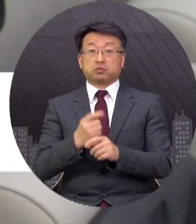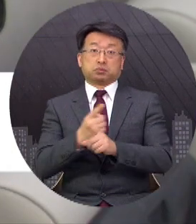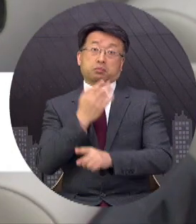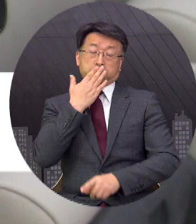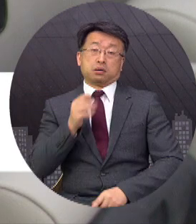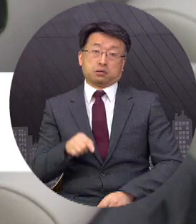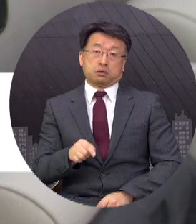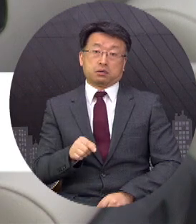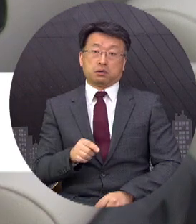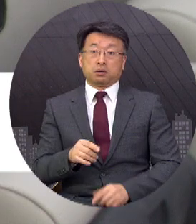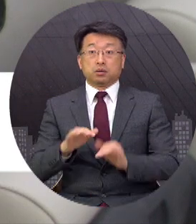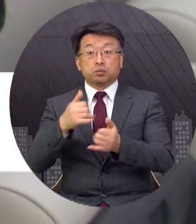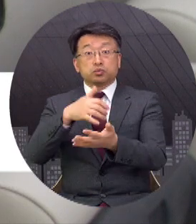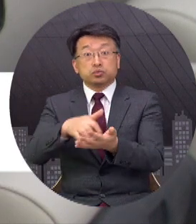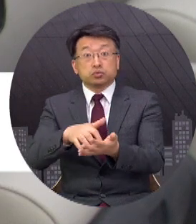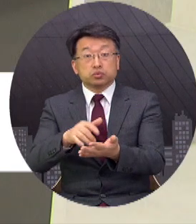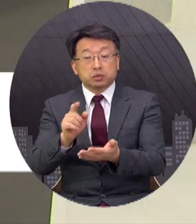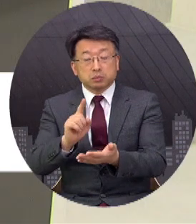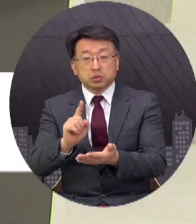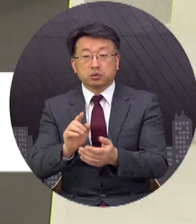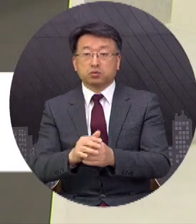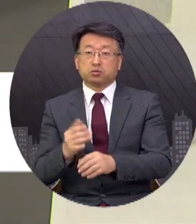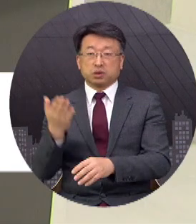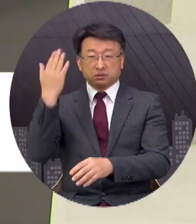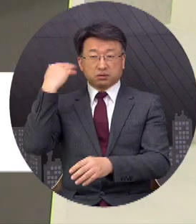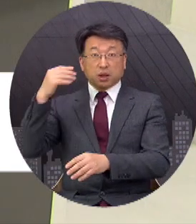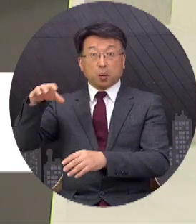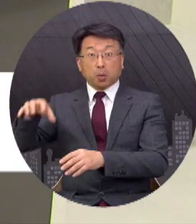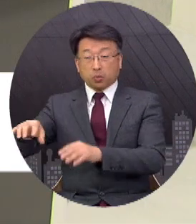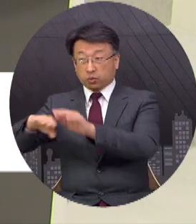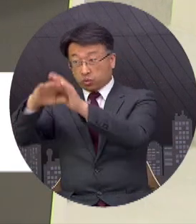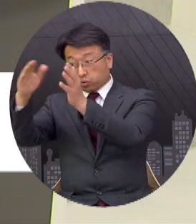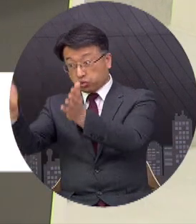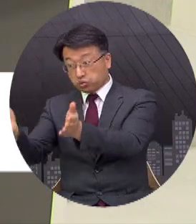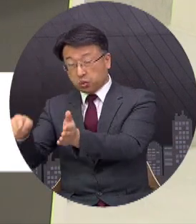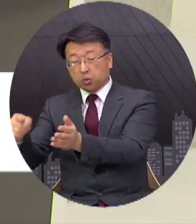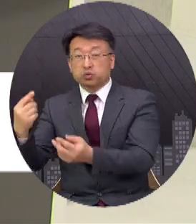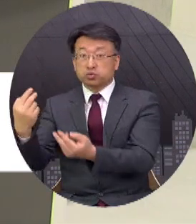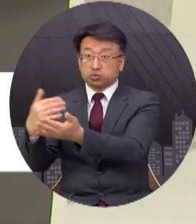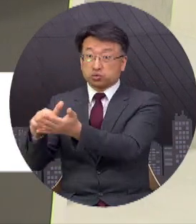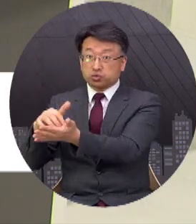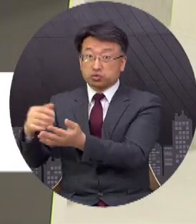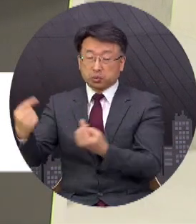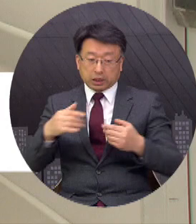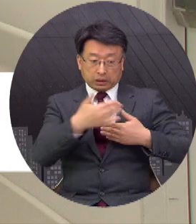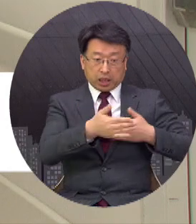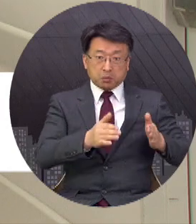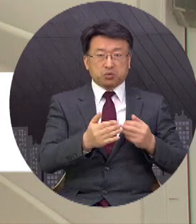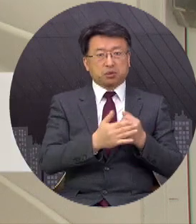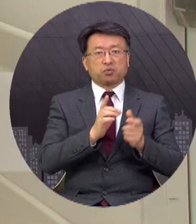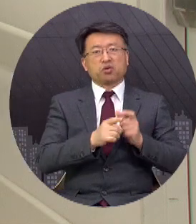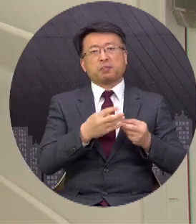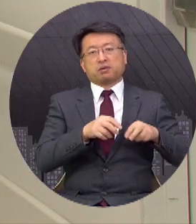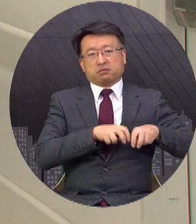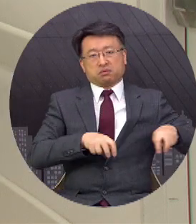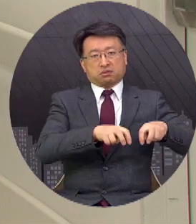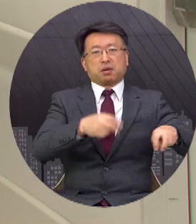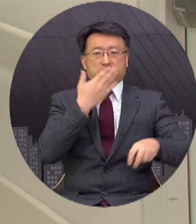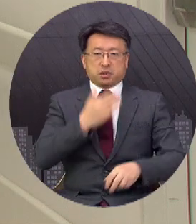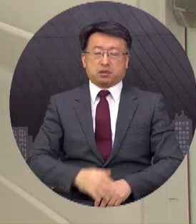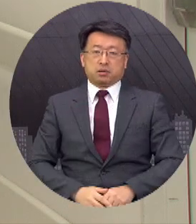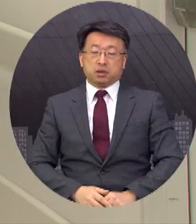있습니다. 수용 인원도 그 저희가 전에 있었던 원형 침묵보다 더 많은 인원을 수용할 수 있는 장점이 있습니다. 병상은